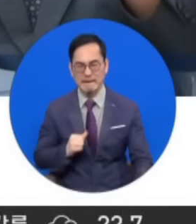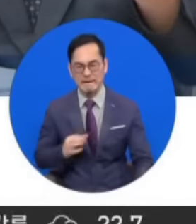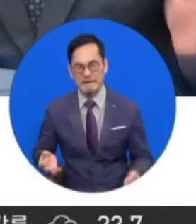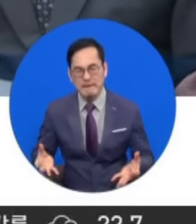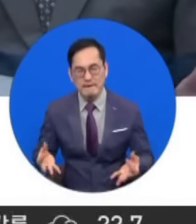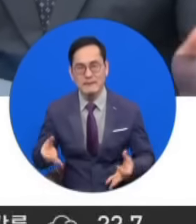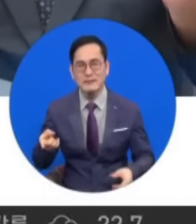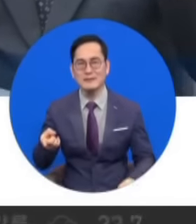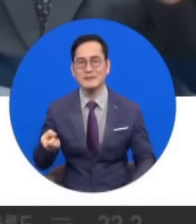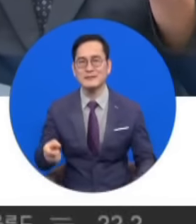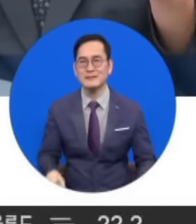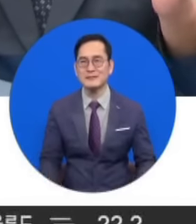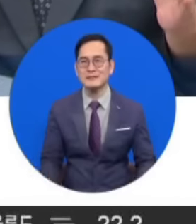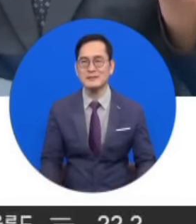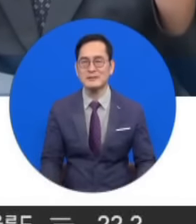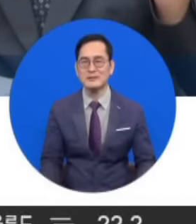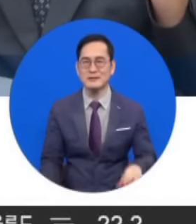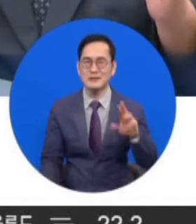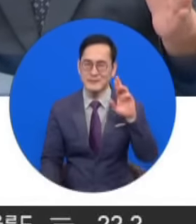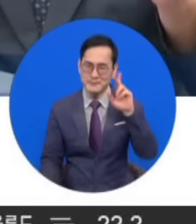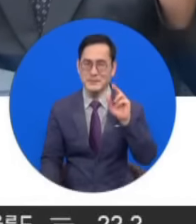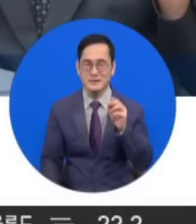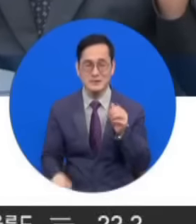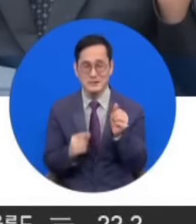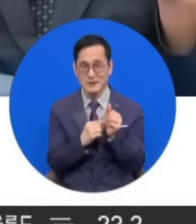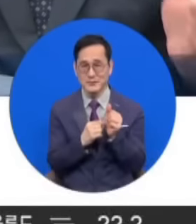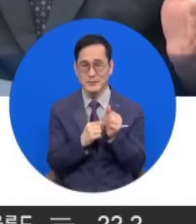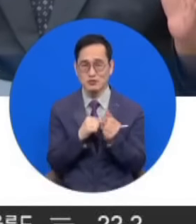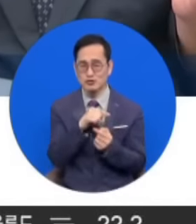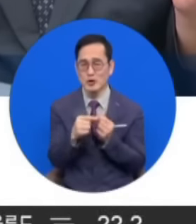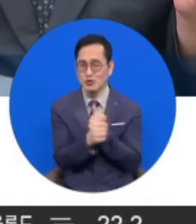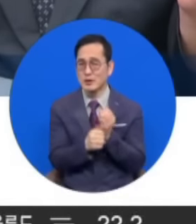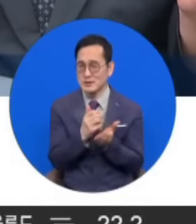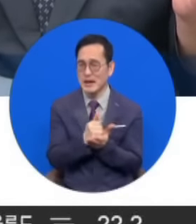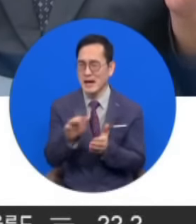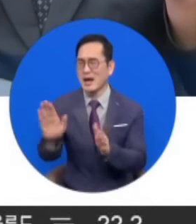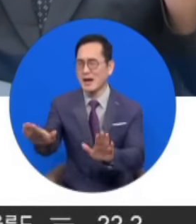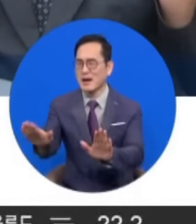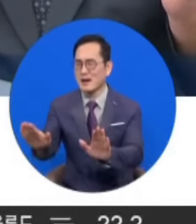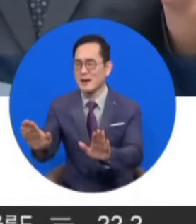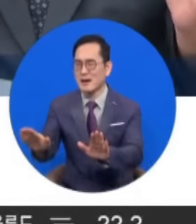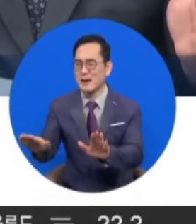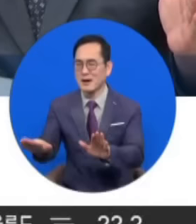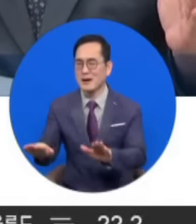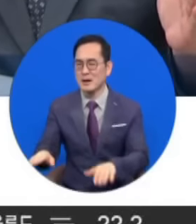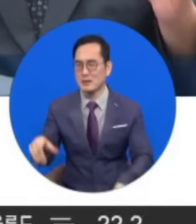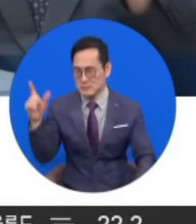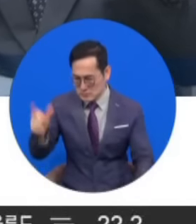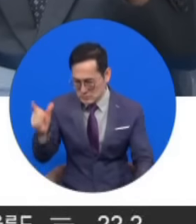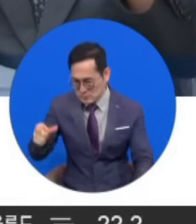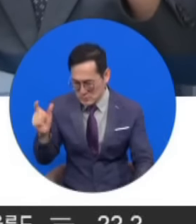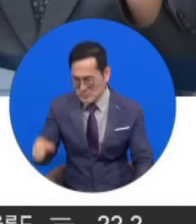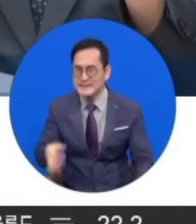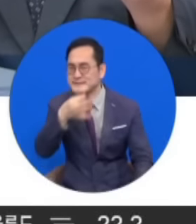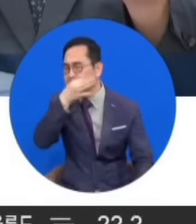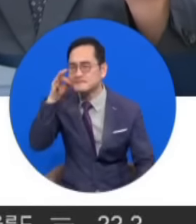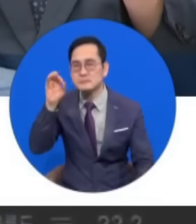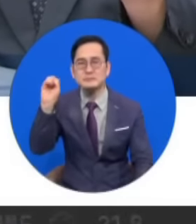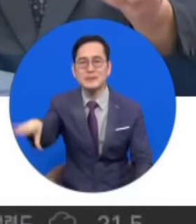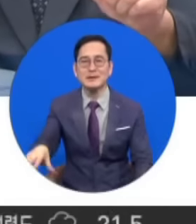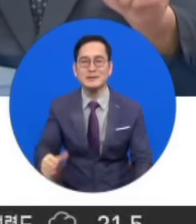과정에서 박찬대 위원장이 계속 주의를 주고 회의 진행을 정상적으로 이끌려고 했는데 하다 안 되니까 그 과정에서 나온 말이